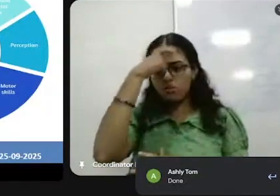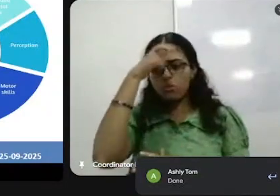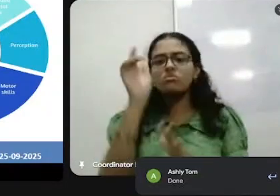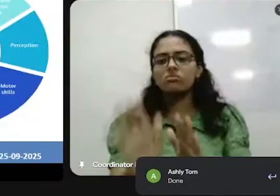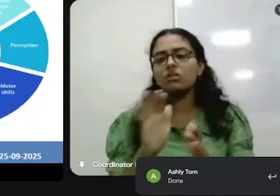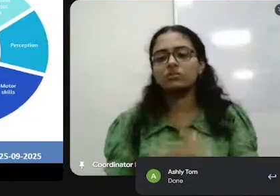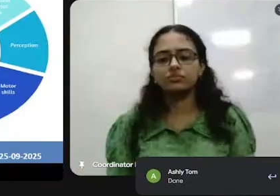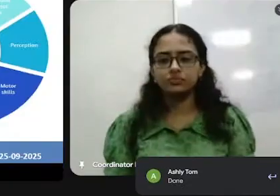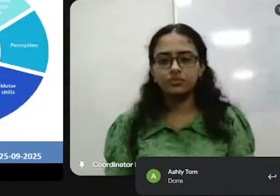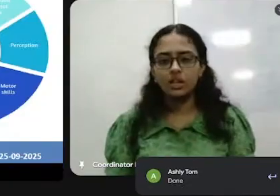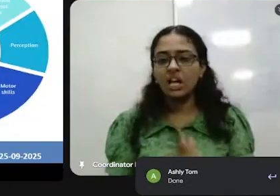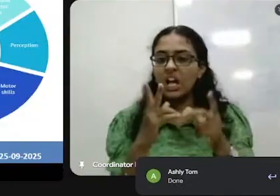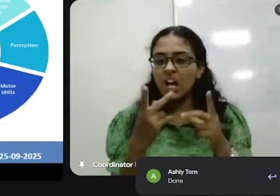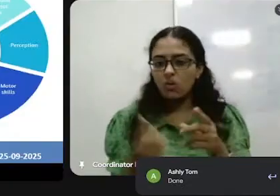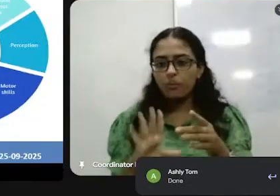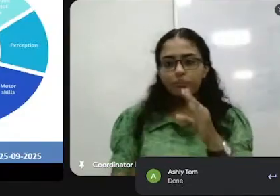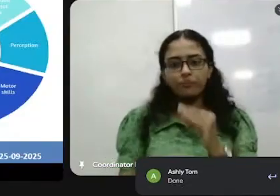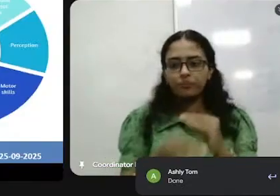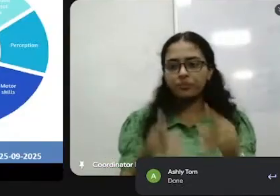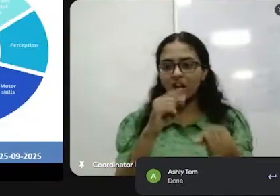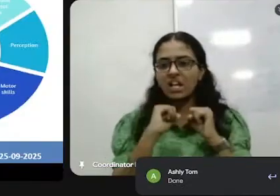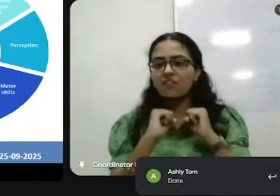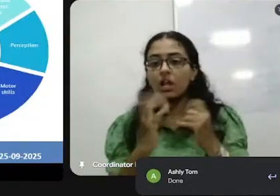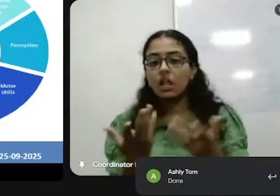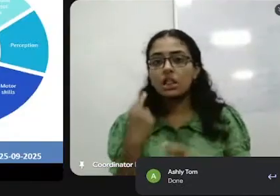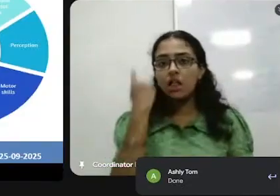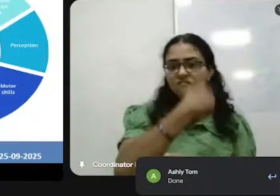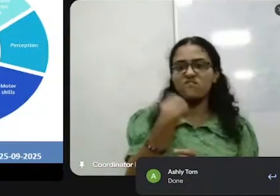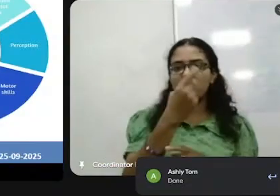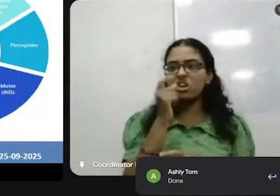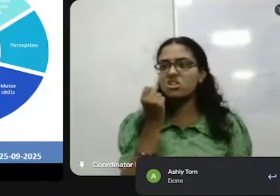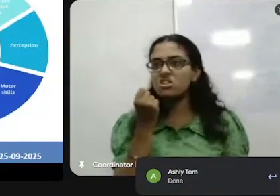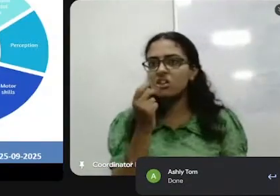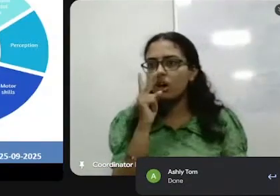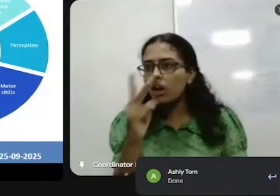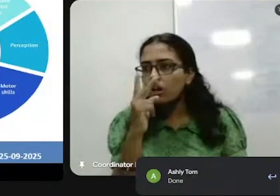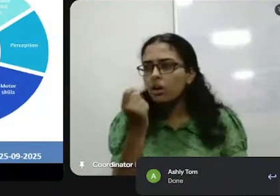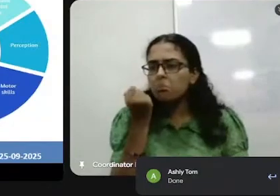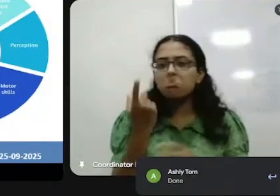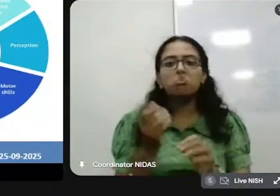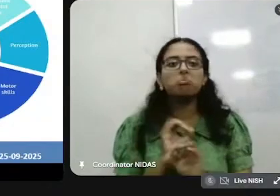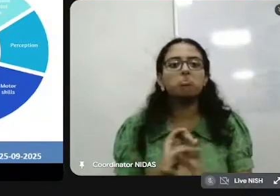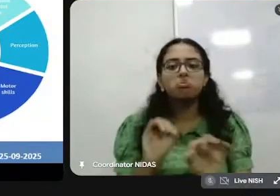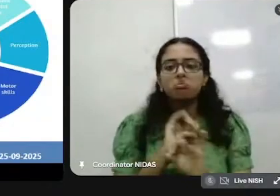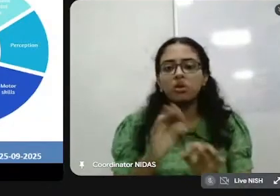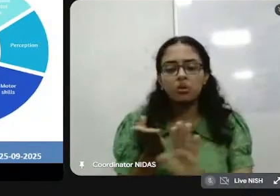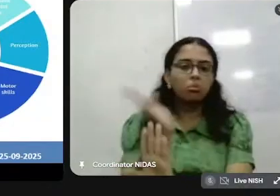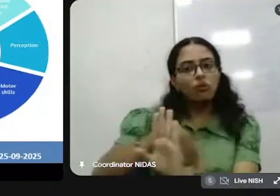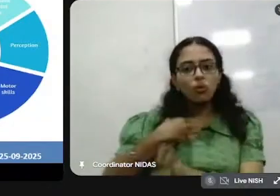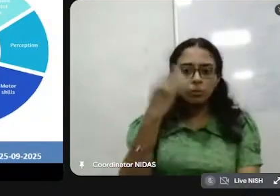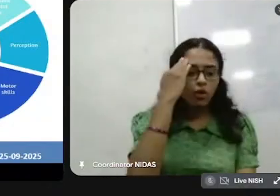കാണപ്പെടുക. പിന്നെ വേറൊരു ബുദ്ധിമുട്ട് മുഖങ്ങൾ തിരിച്ചറിയാൻ കഴിയാത്ത അവസ്ഥ. അതായത് നമ്മുടെ പരിചയക്കാര്, നമ്മുടെ മക്കള്,